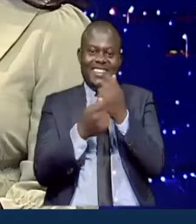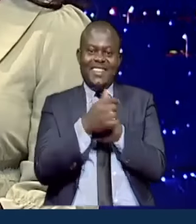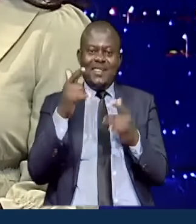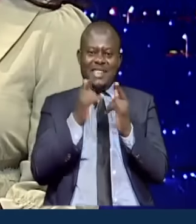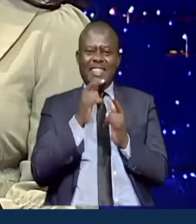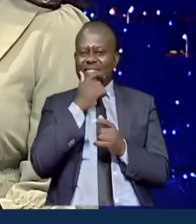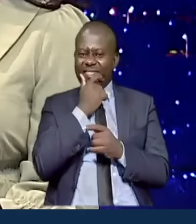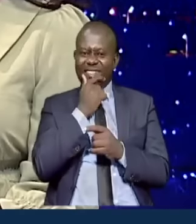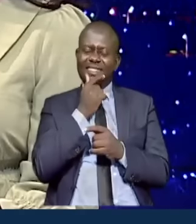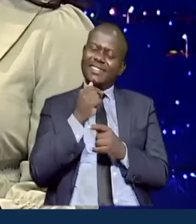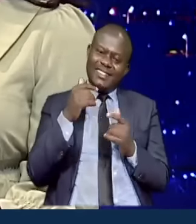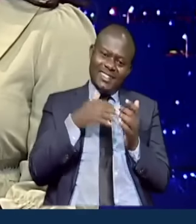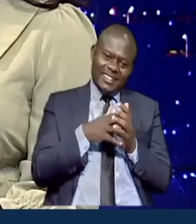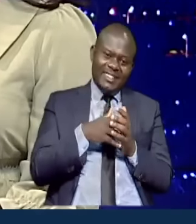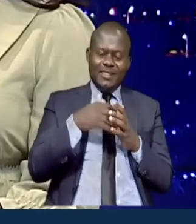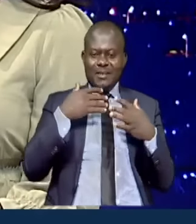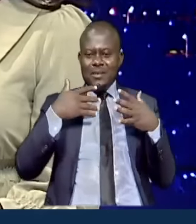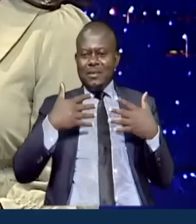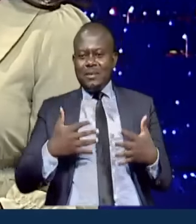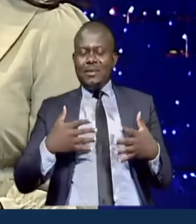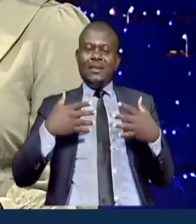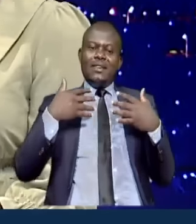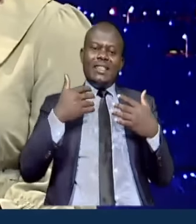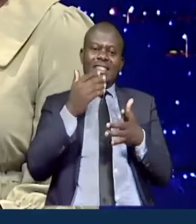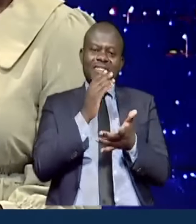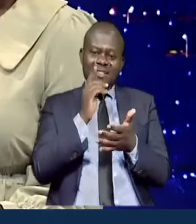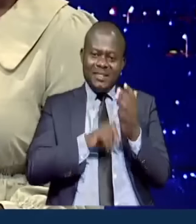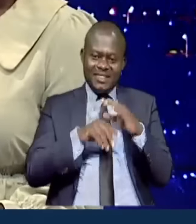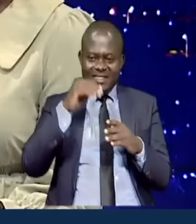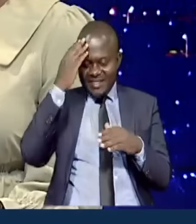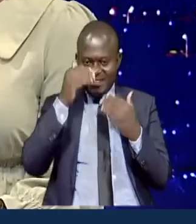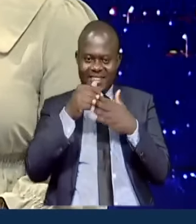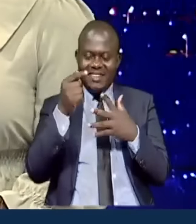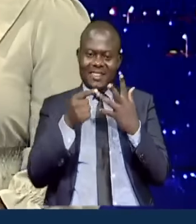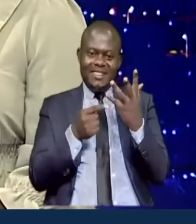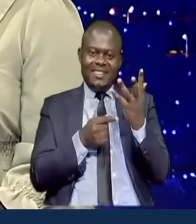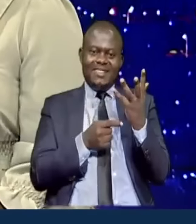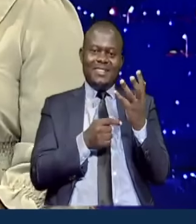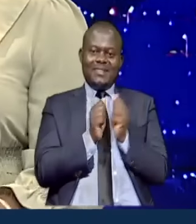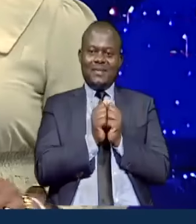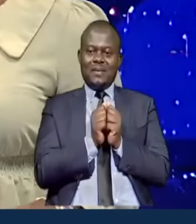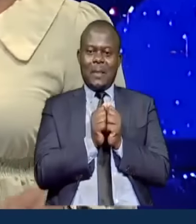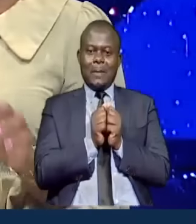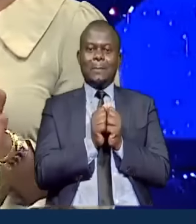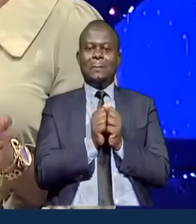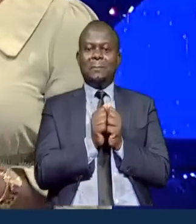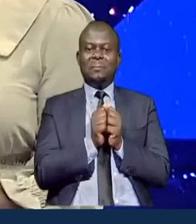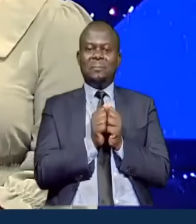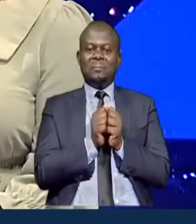inama kumva arashaka kurilaxinga ni ibiki byanzembagiza mu mutwe kugira ngo hanyuma ukiri aho